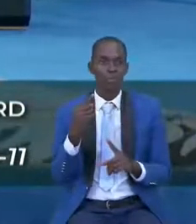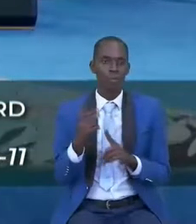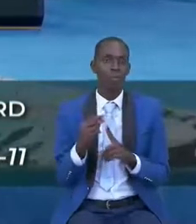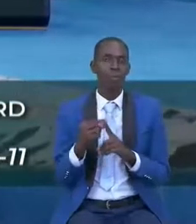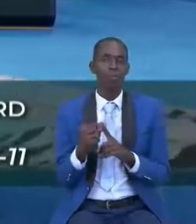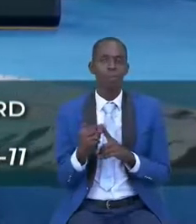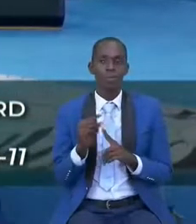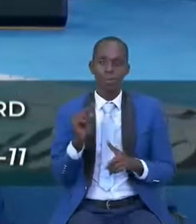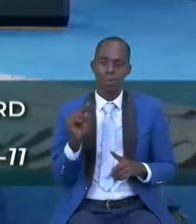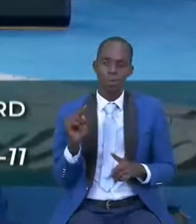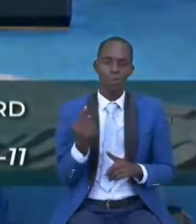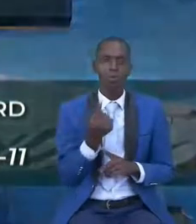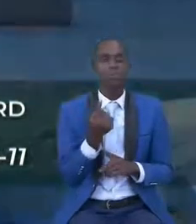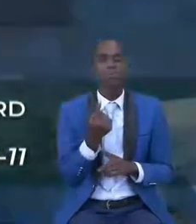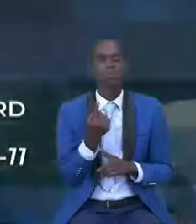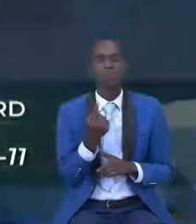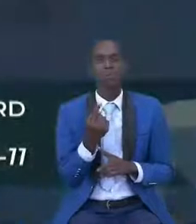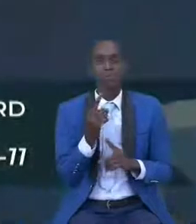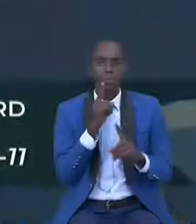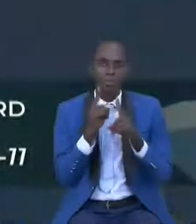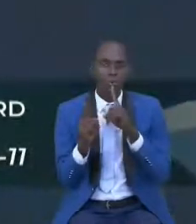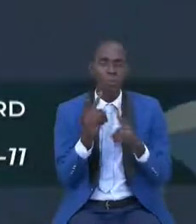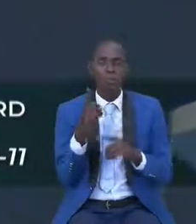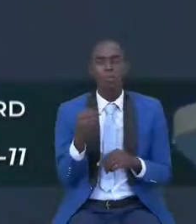dis seulement un mot.